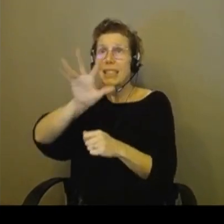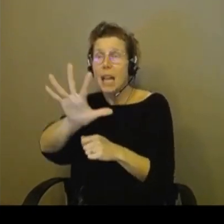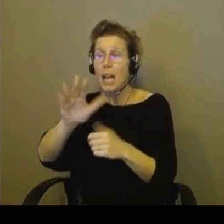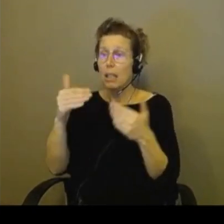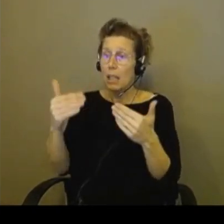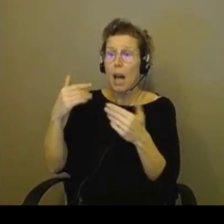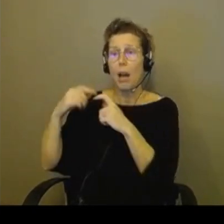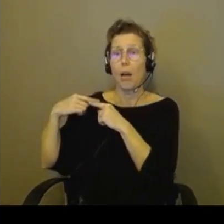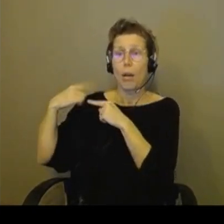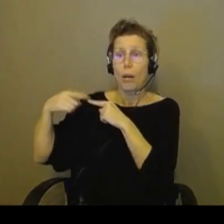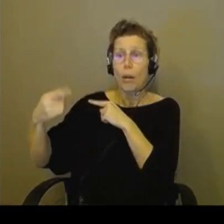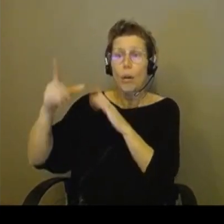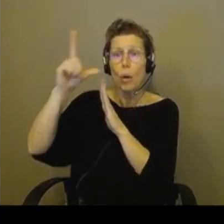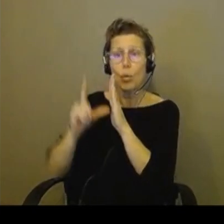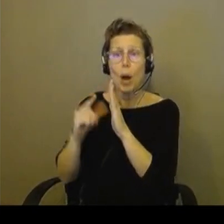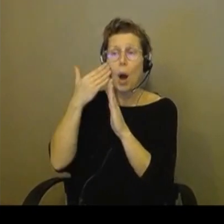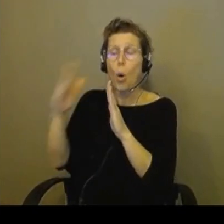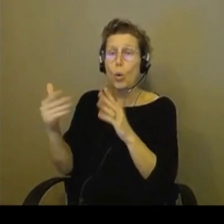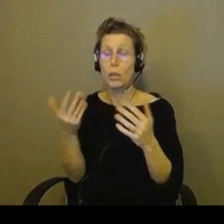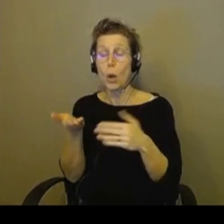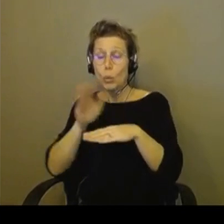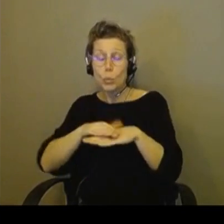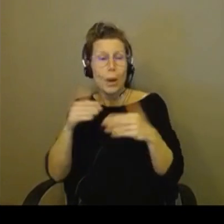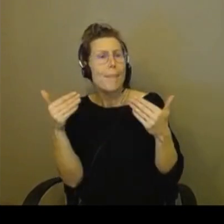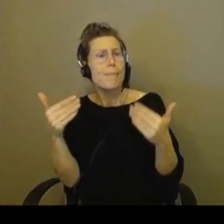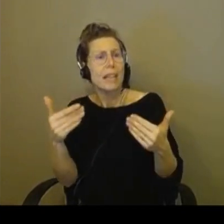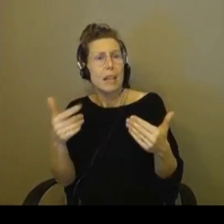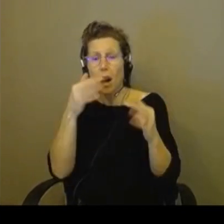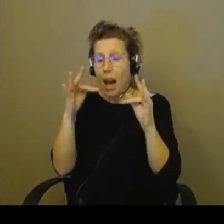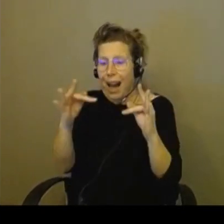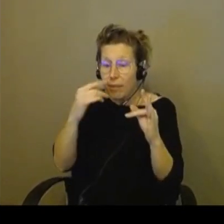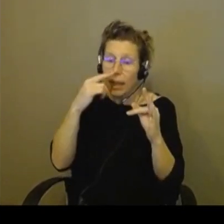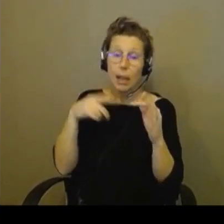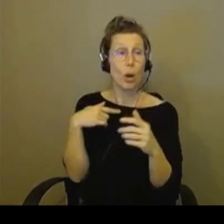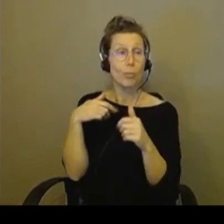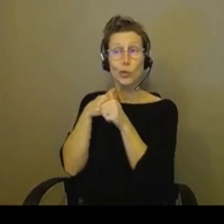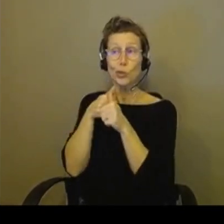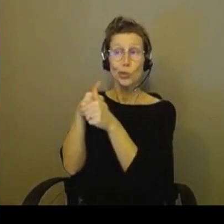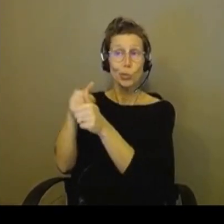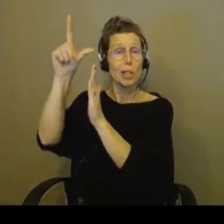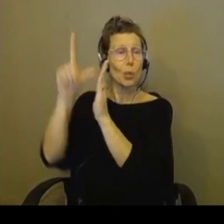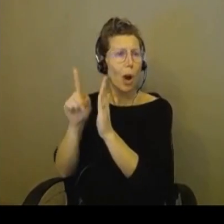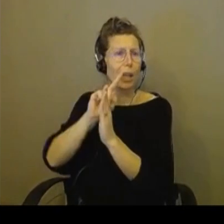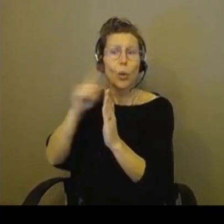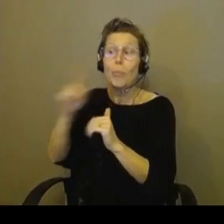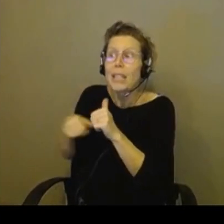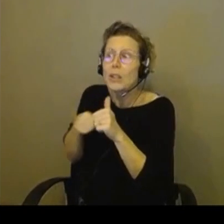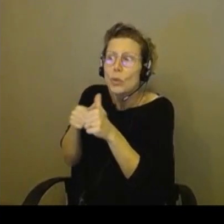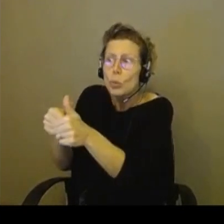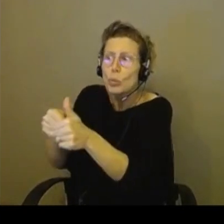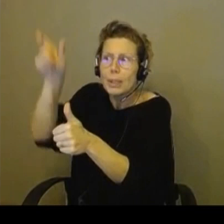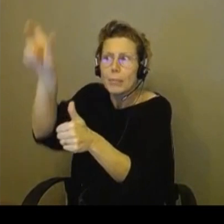le prisme de la réglementation, mais bien de l'expérience voyageur ? Alors, moi, j'allais dire que l'accessibilité, c'est d'abord une question de conviction. Moi, je